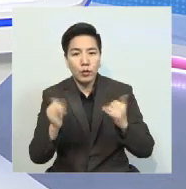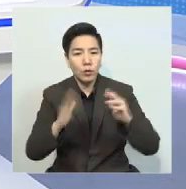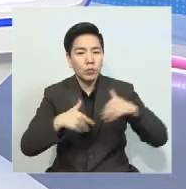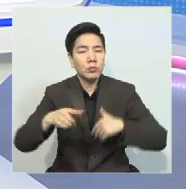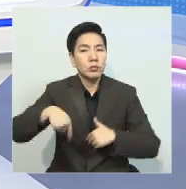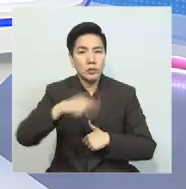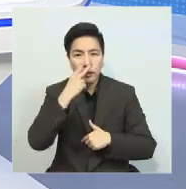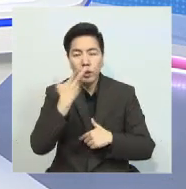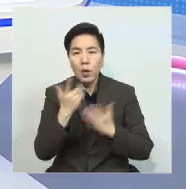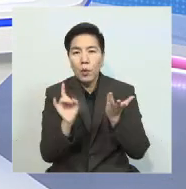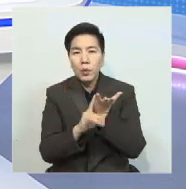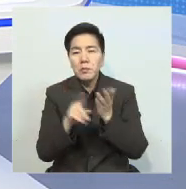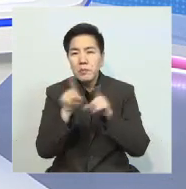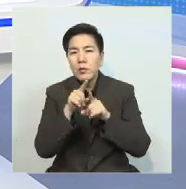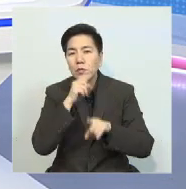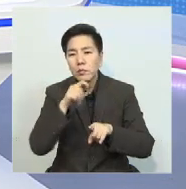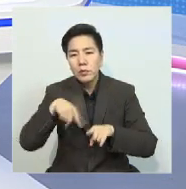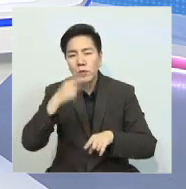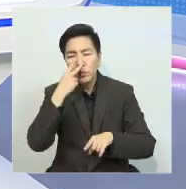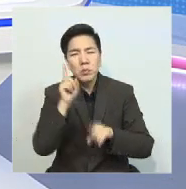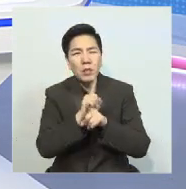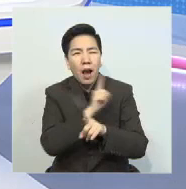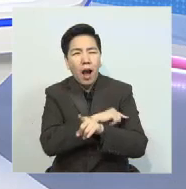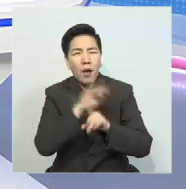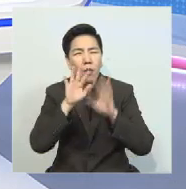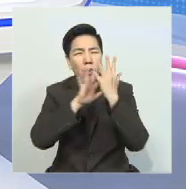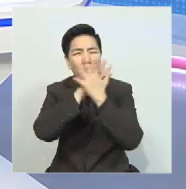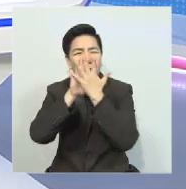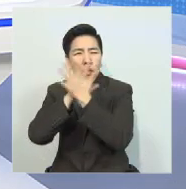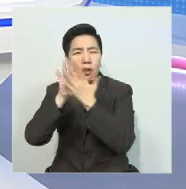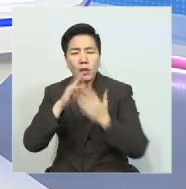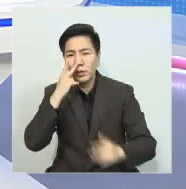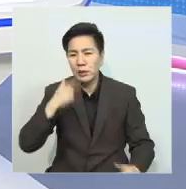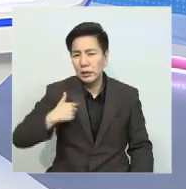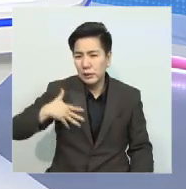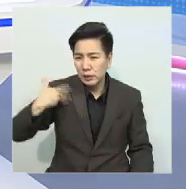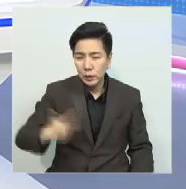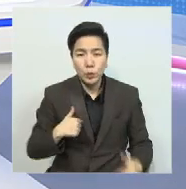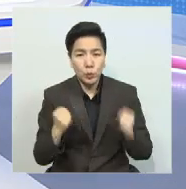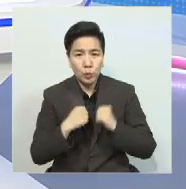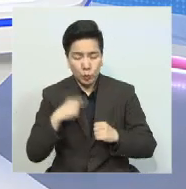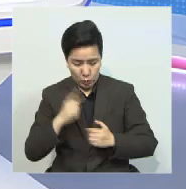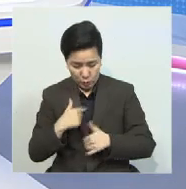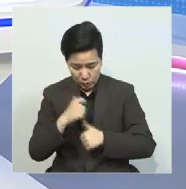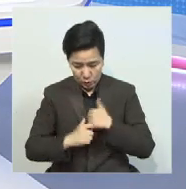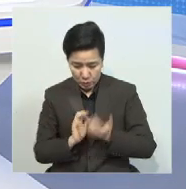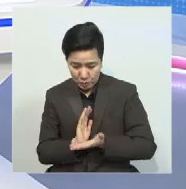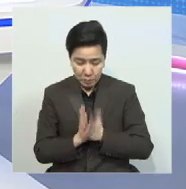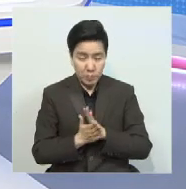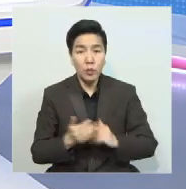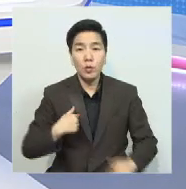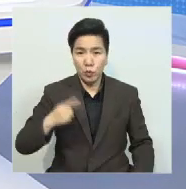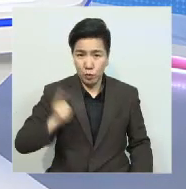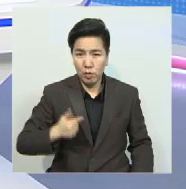ชาชนบางส่วนเองพอเห็นคุณภาพอากาศแบบนี้มองไปทางไหนขมุกขมัวไปหมดปร ับ ตัวไหม โอ้ต้องมีการปรับตัวนิดนึงค่ะเ